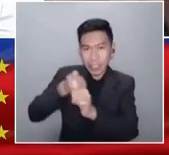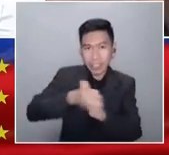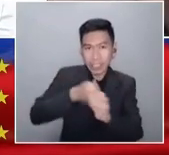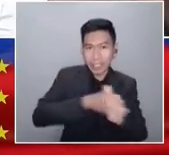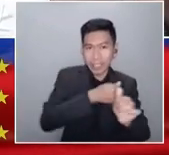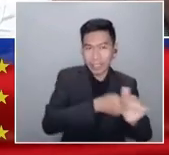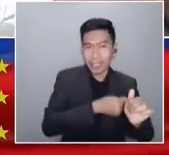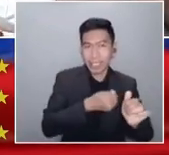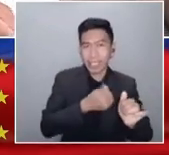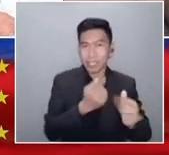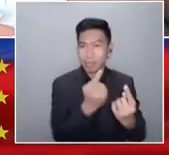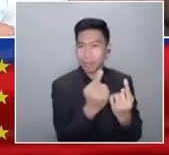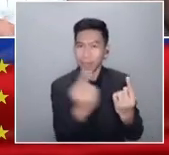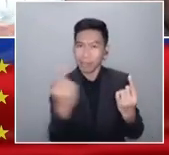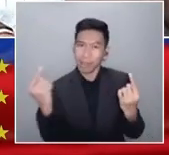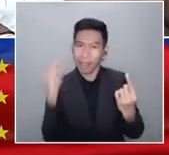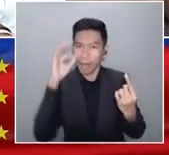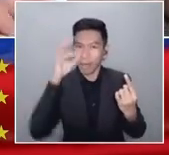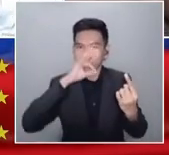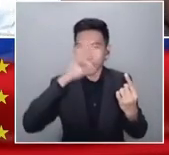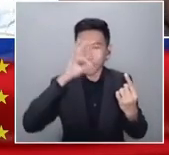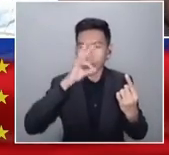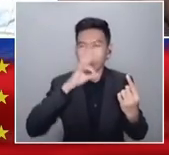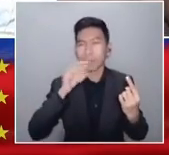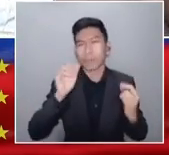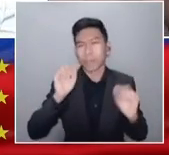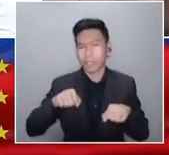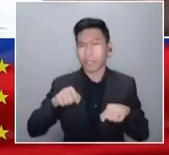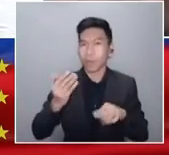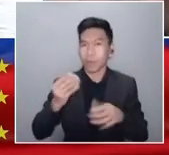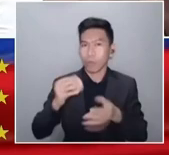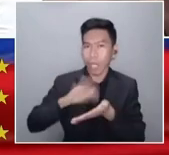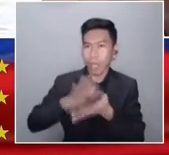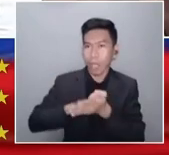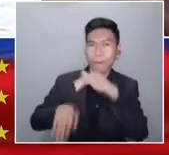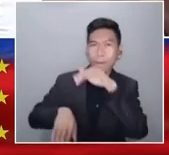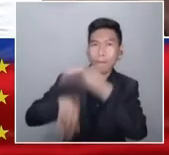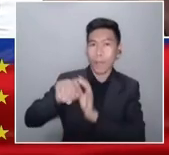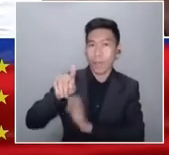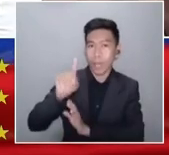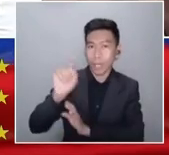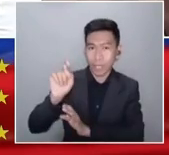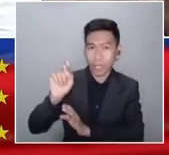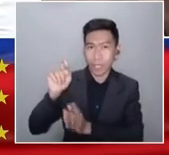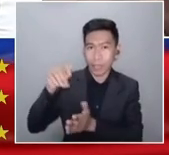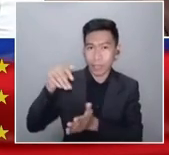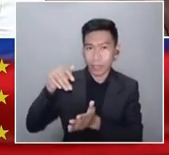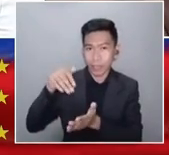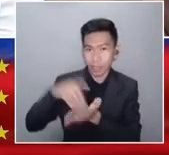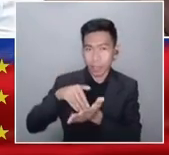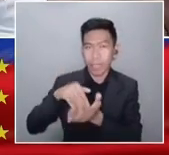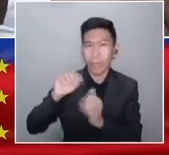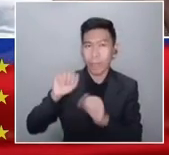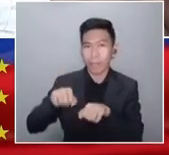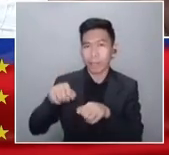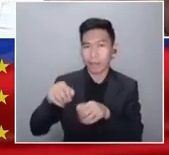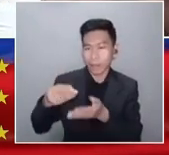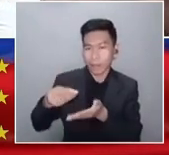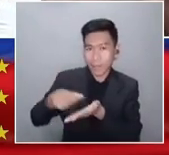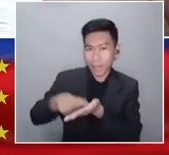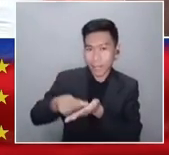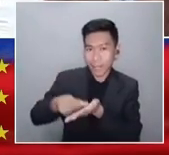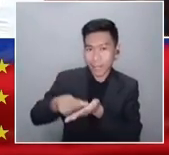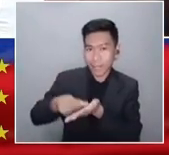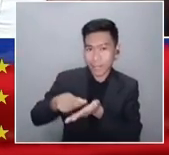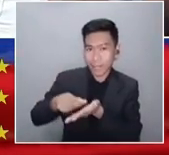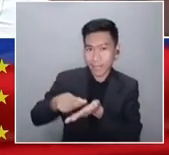ay pwedeng umutang hanggang 100,000, direktamente po magagamit nila ang salaping yan upang sa